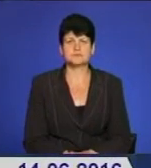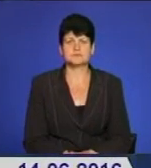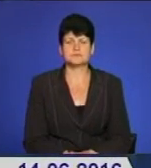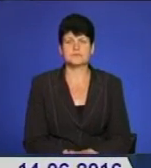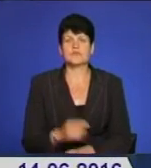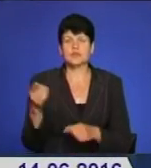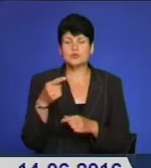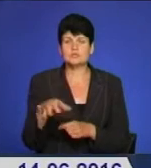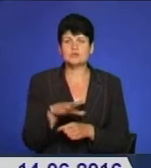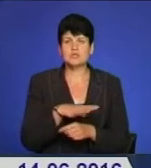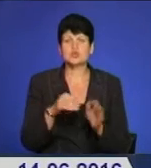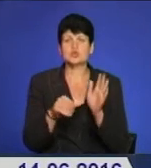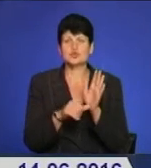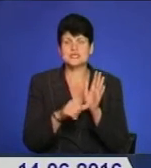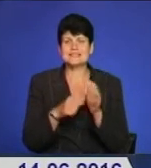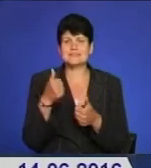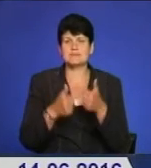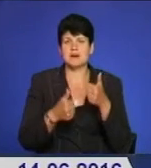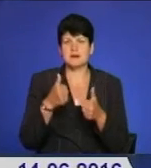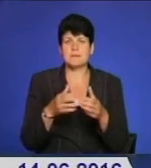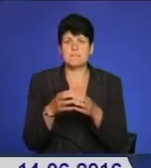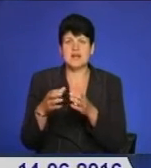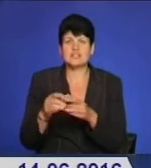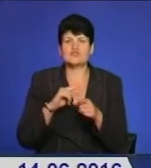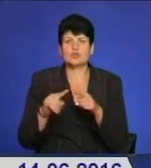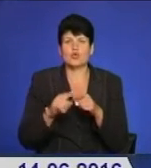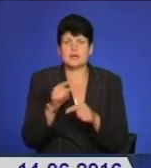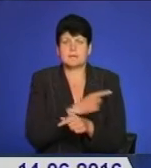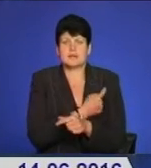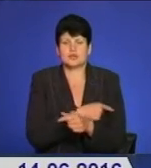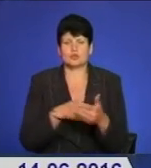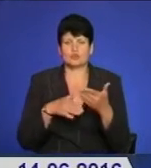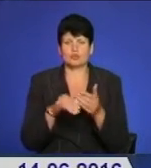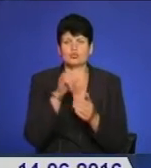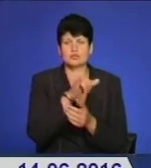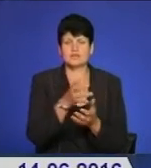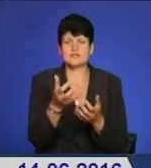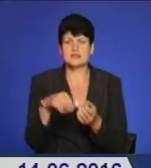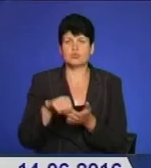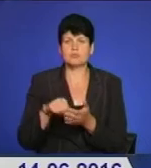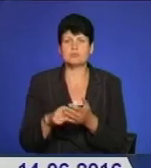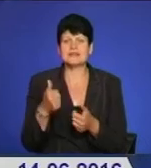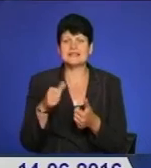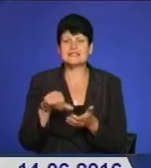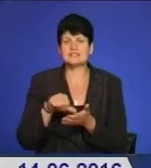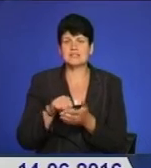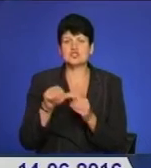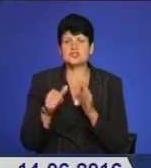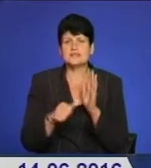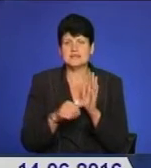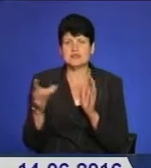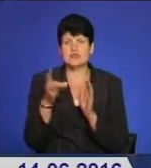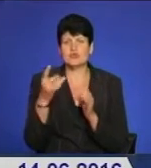У Тернополі відбулися 6-ті обласні змагання серед бригад швидкої медичної допомоги. У них взяли участь представники 16 районів та